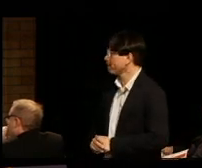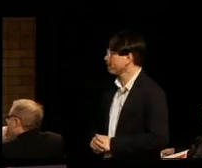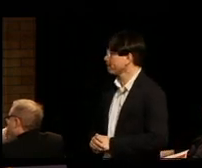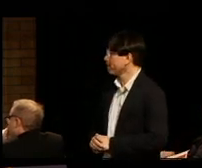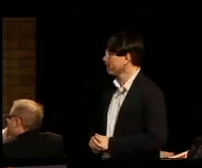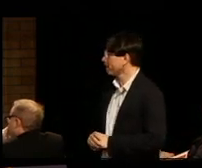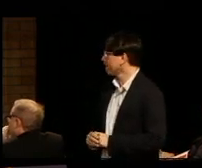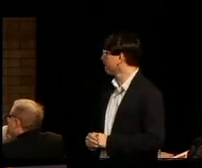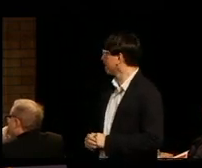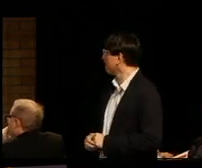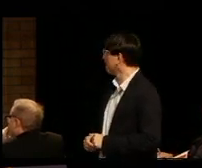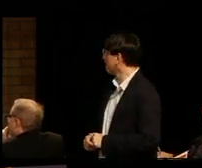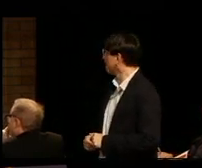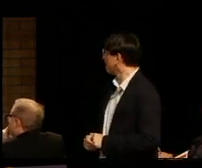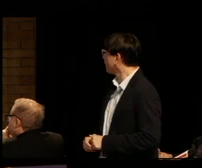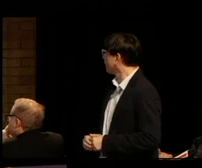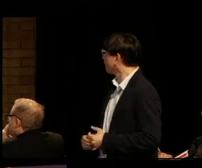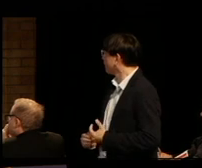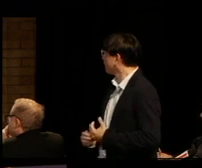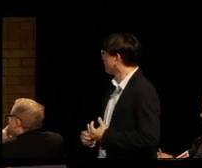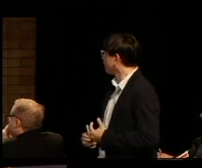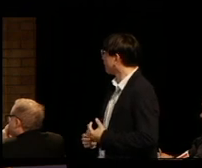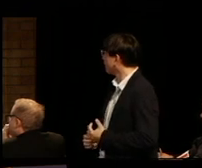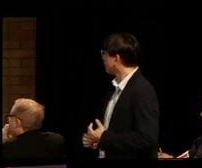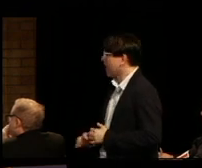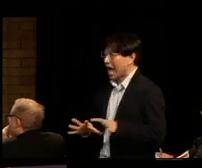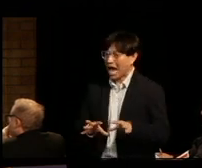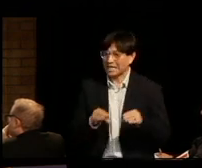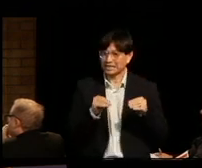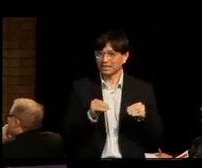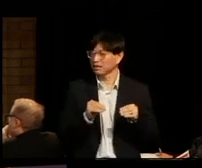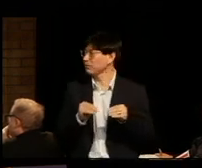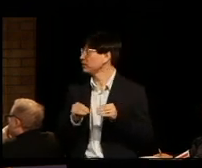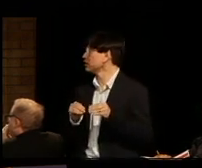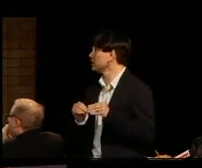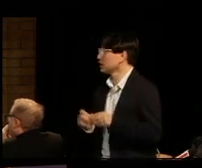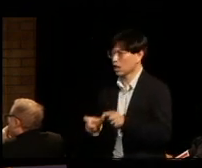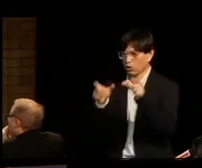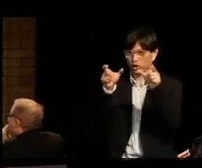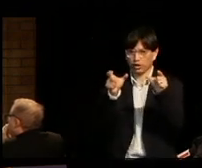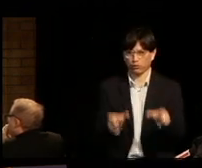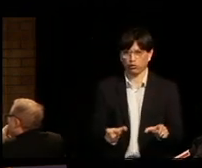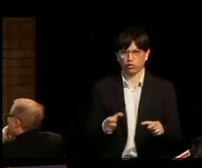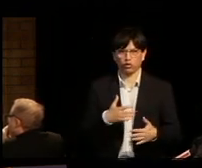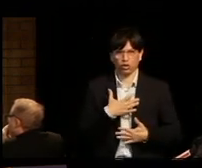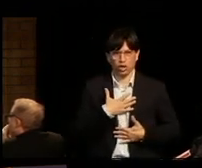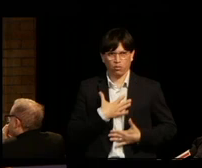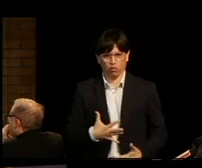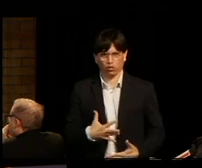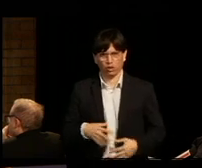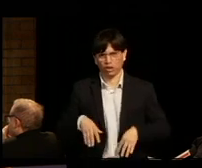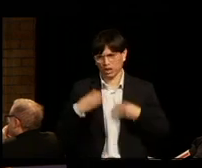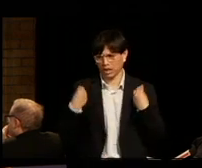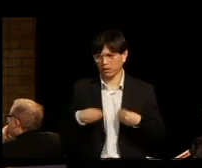relazione Poi il tema della assertività cioè della nostra posizione emotiva davanti al